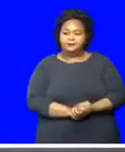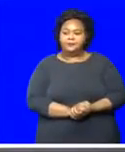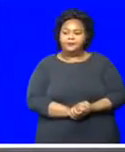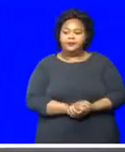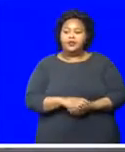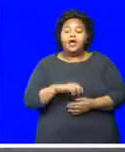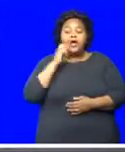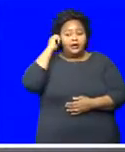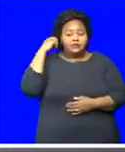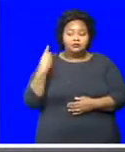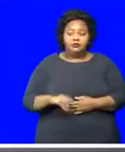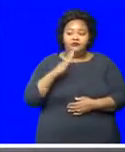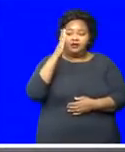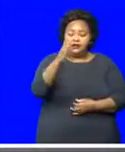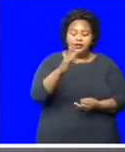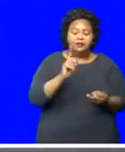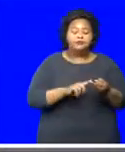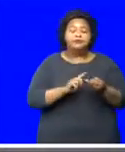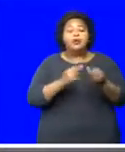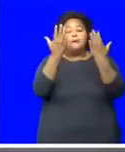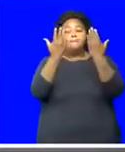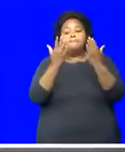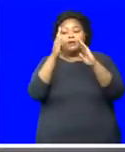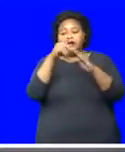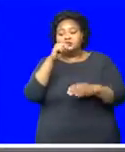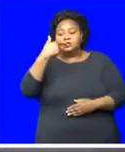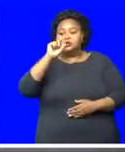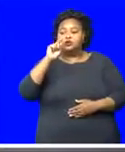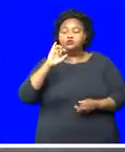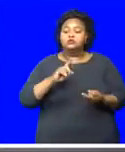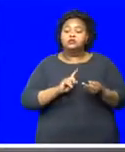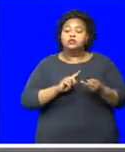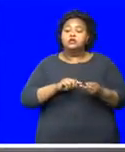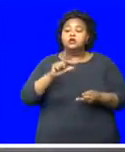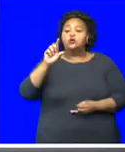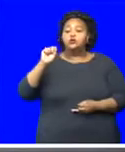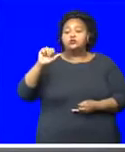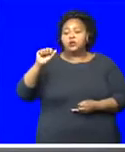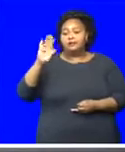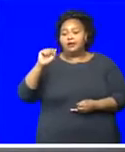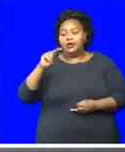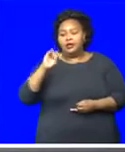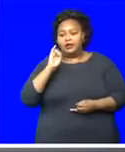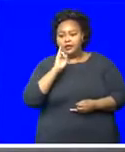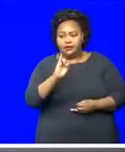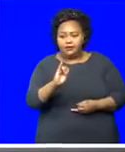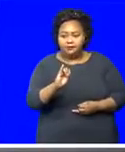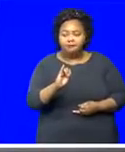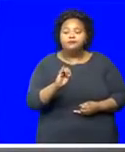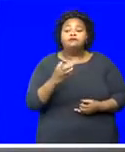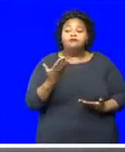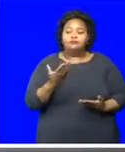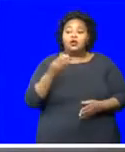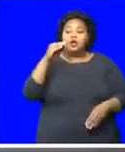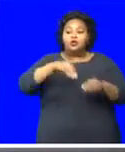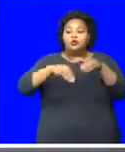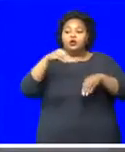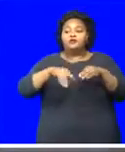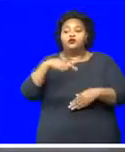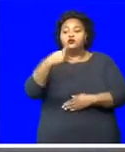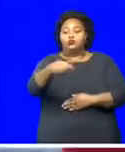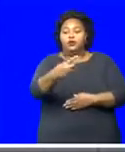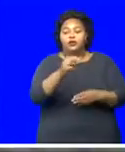lokuvala tikhala tebucopho emiphakathi yasehluthe naselusabeni kanye nelunga lephalamende enkundleni